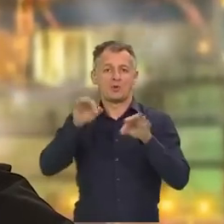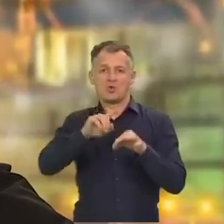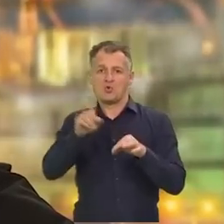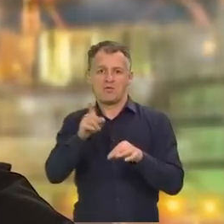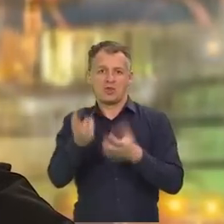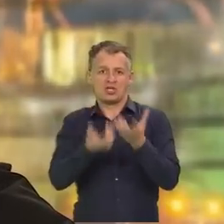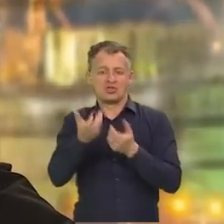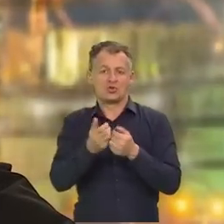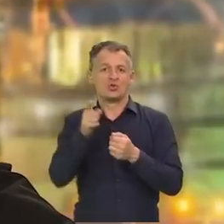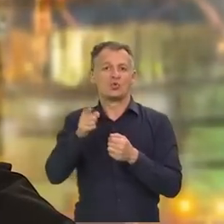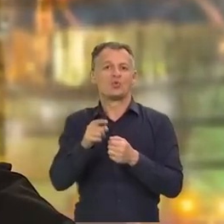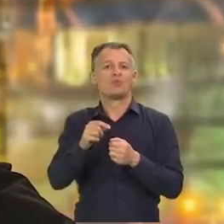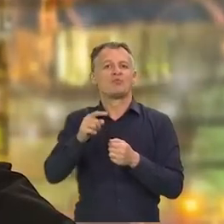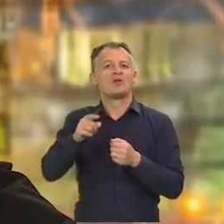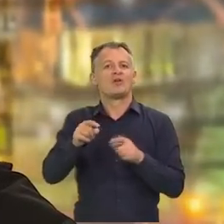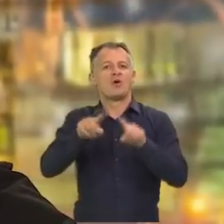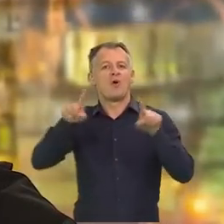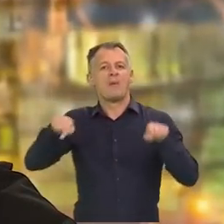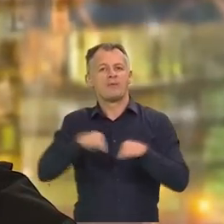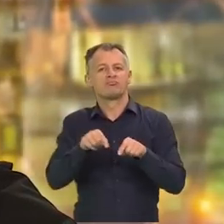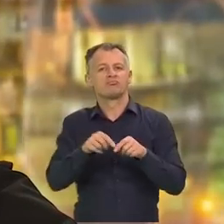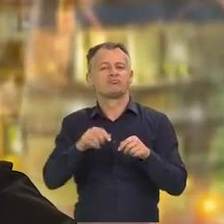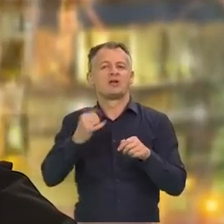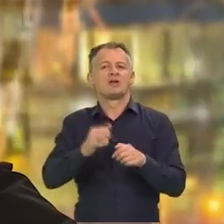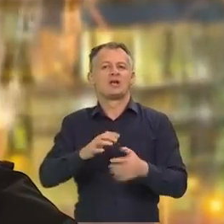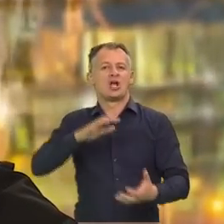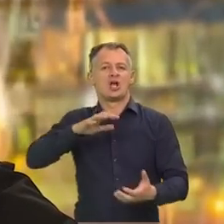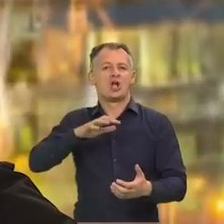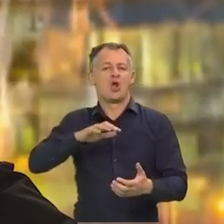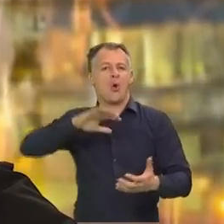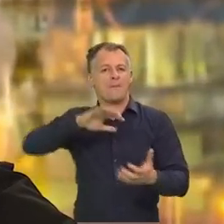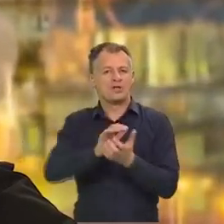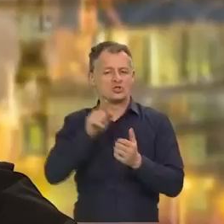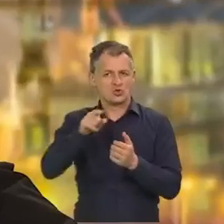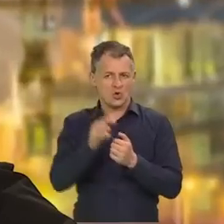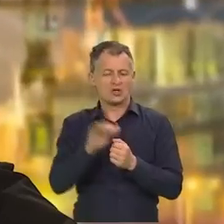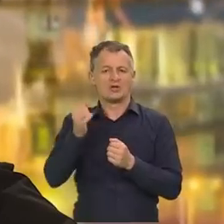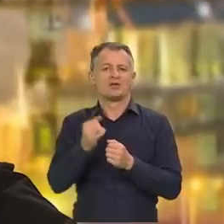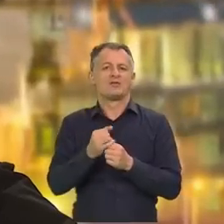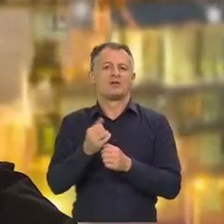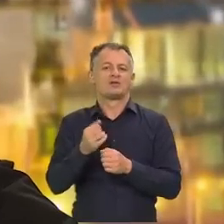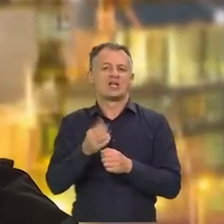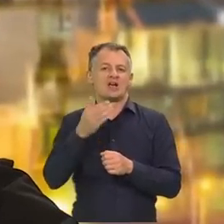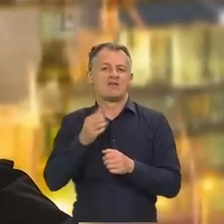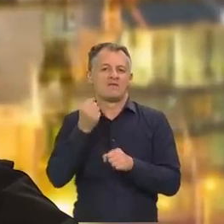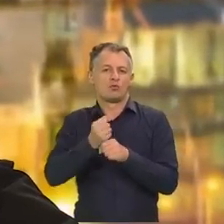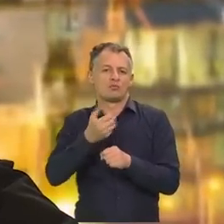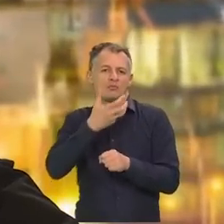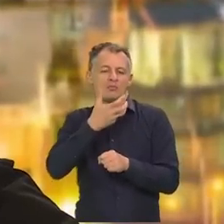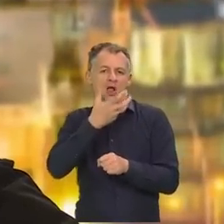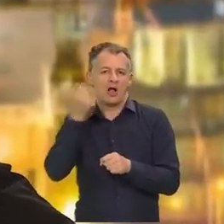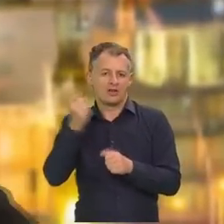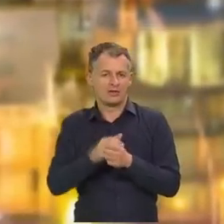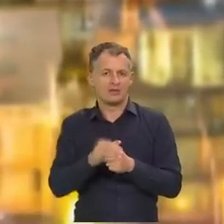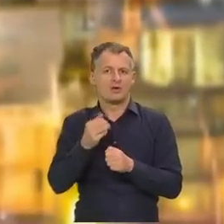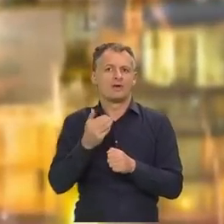Un compresor din camera tehnică se încinsese și a degajat fumul. S-a intervenit rapid pentru răcirea acestuia și ventilarea spațiilor.